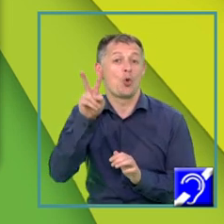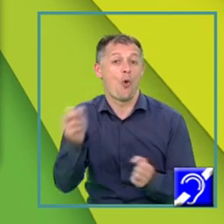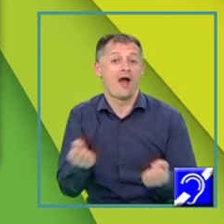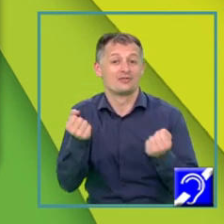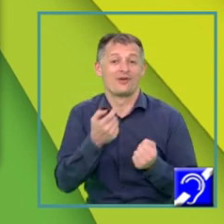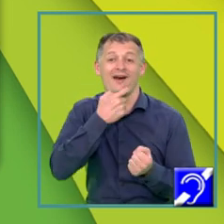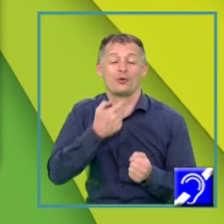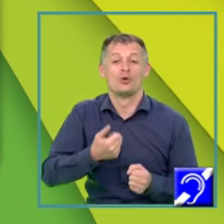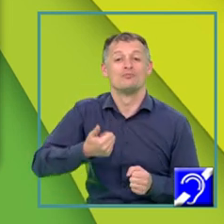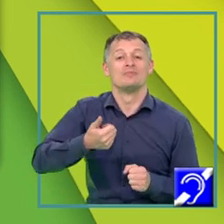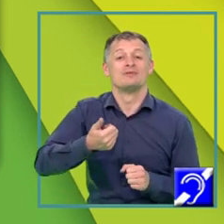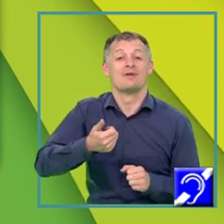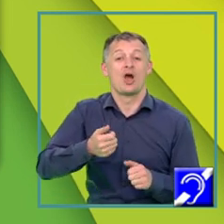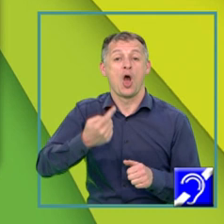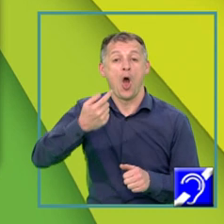anul limitativ